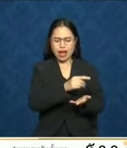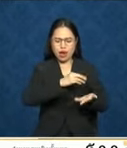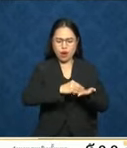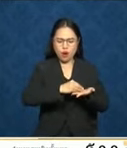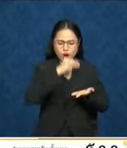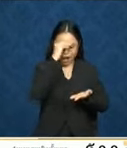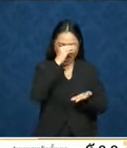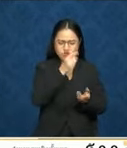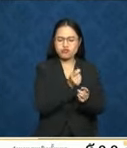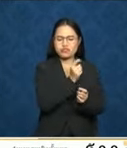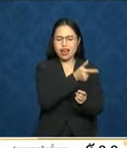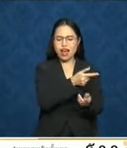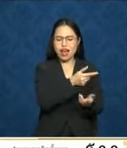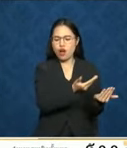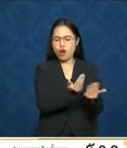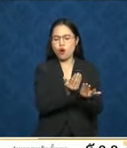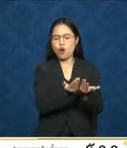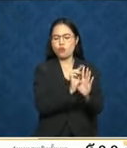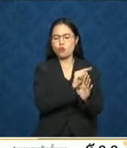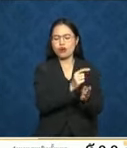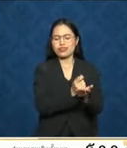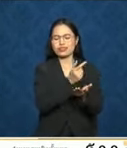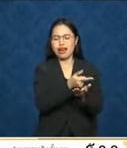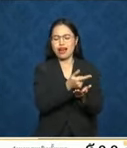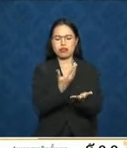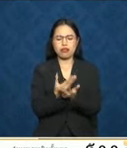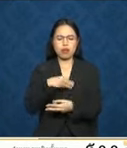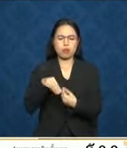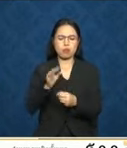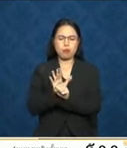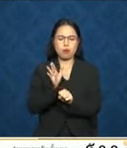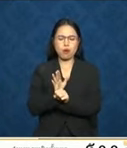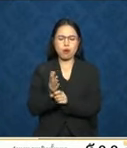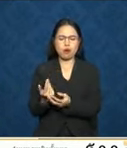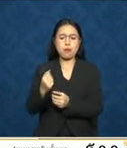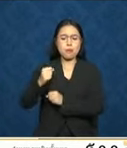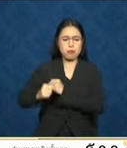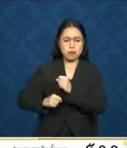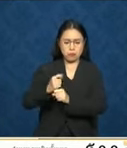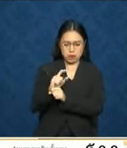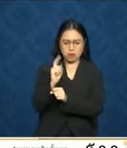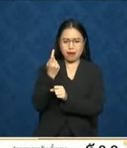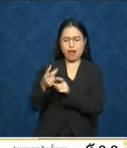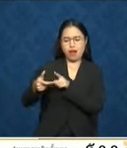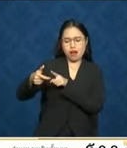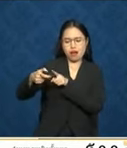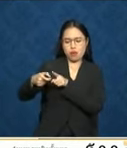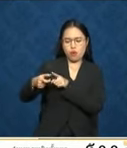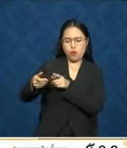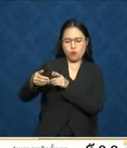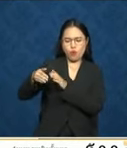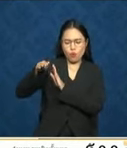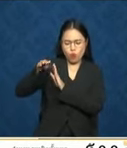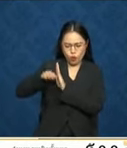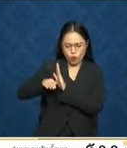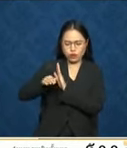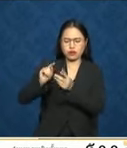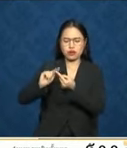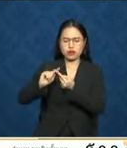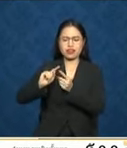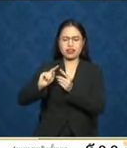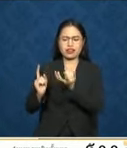ท่านประธานครับหลังปีใหม่เป็นต้นมานะครับราคาข้าวโพดก็ได้ลดลงมาเรื่อยๆจากกิโลกรัมละ10กว่าบาทตอนนี้เหลือกิโล